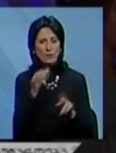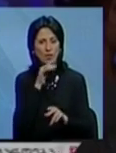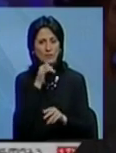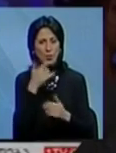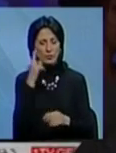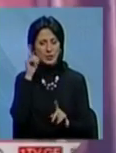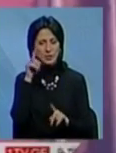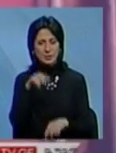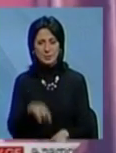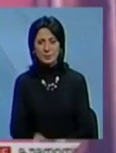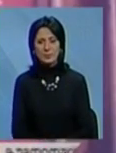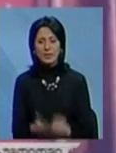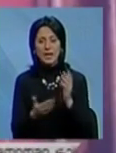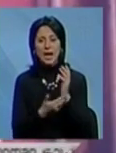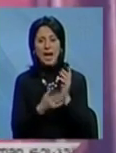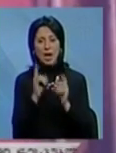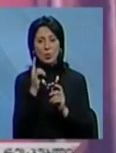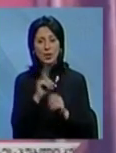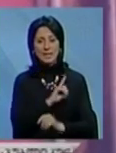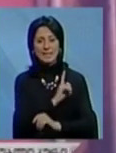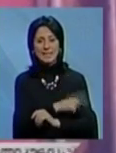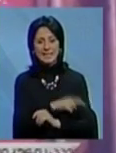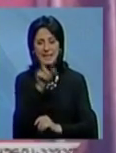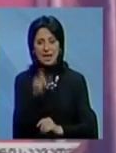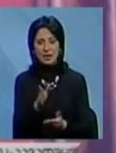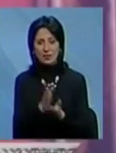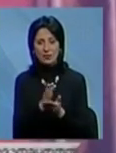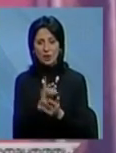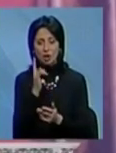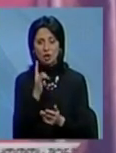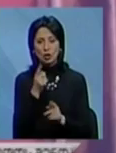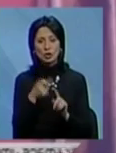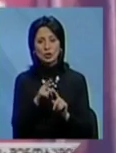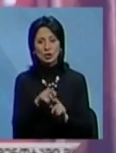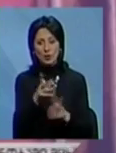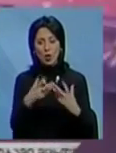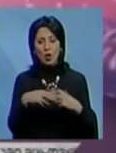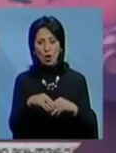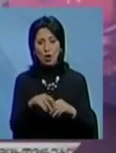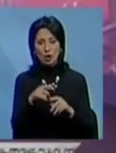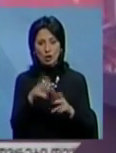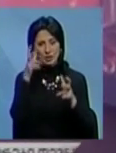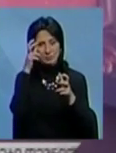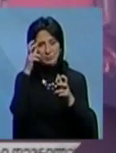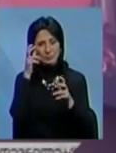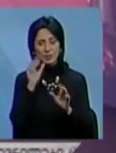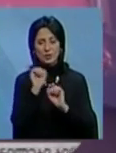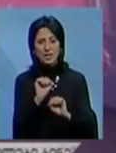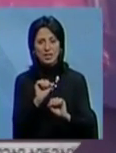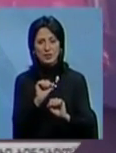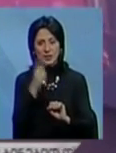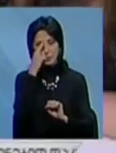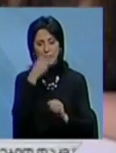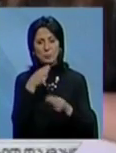ნორმა. ხის მაკნატუნა სიძლიერის სიმბოლოდ მიიჩნევა. თოჯინად, რომელიც თქვენს ოჯახს ავისულებისგან დაიცავს და